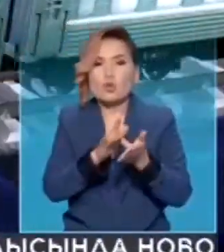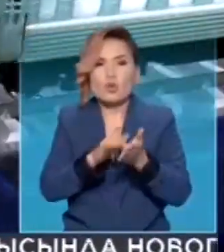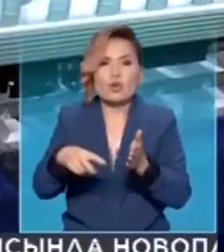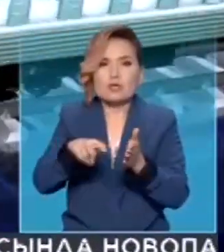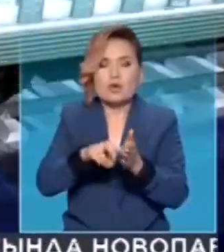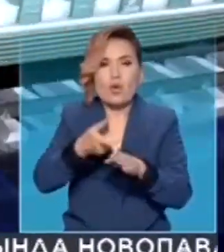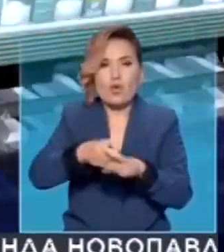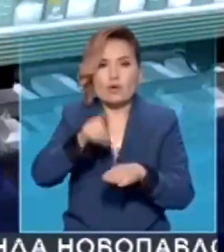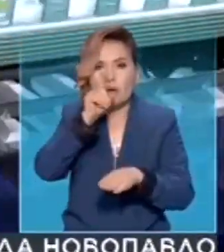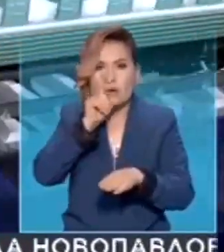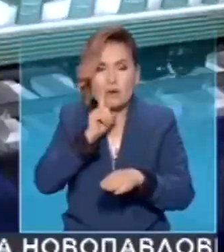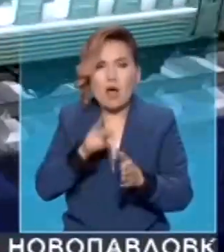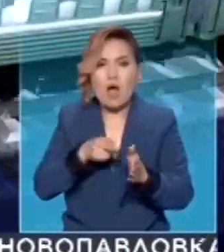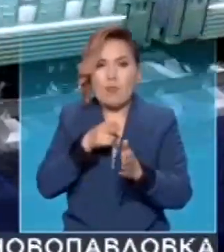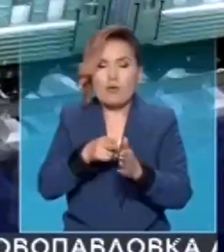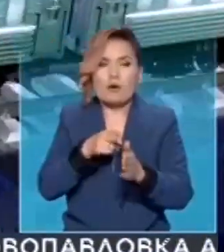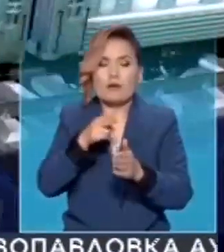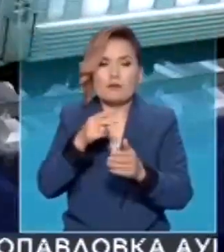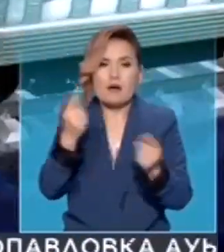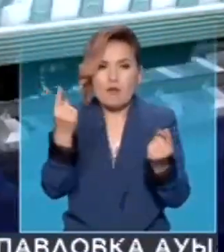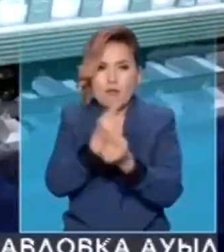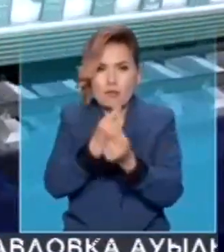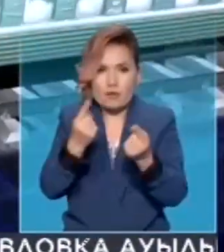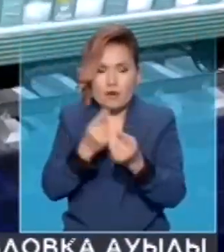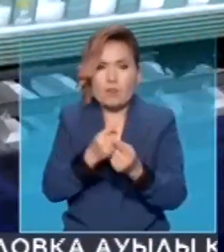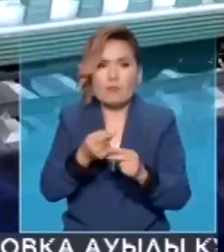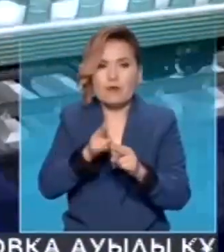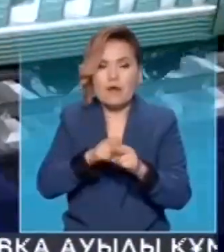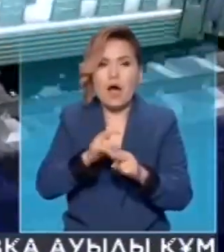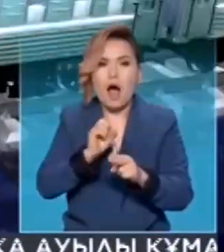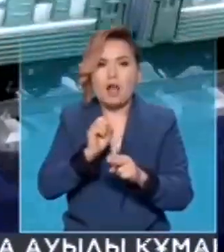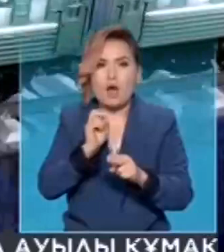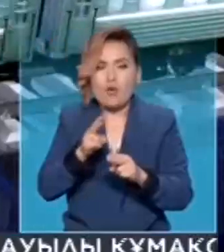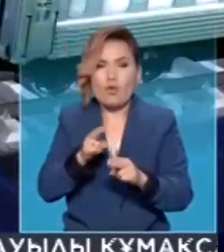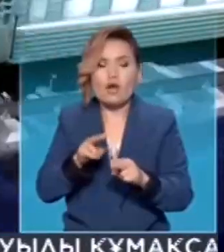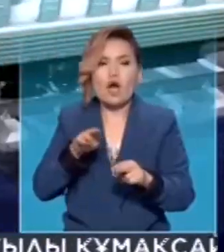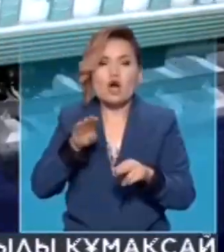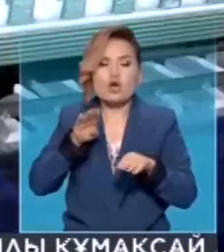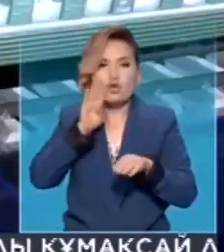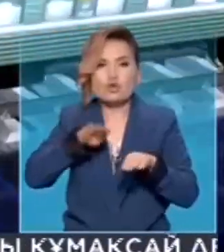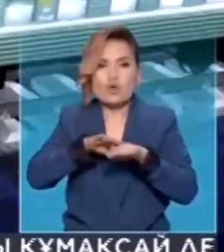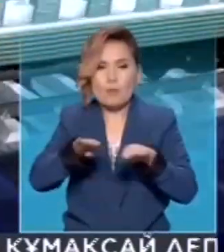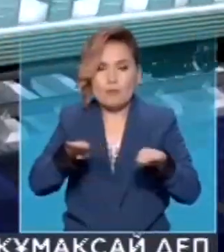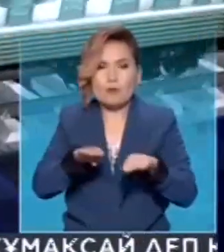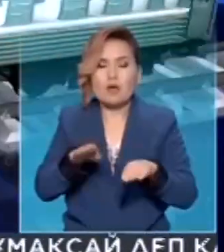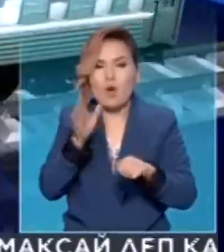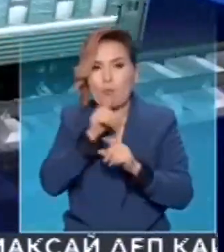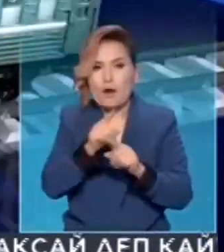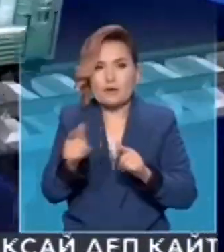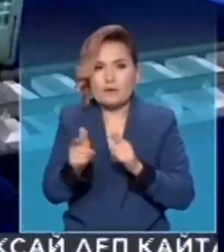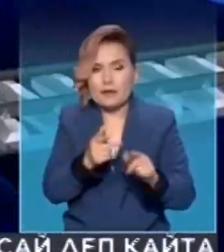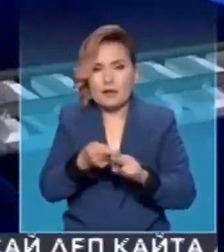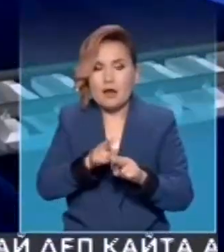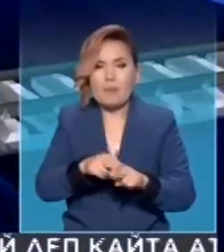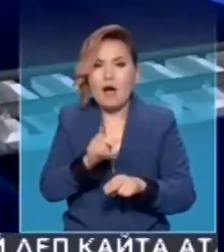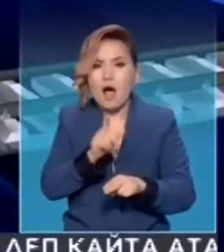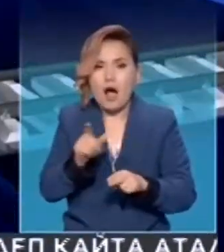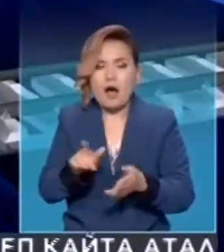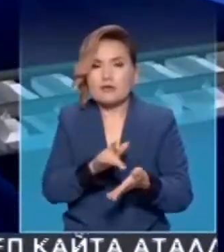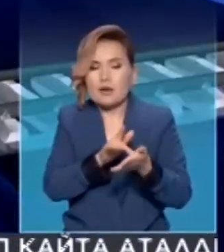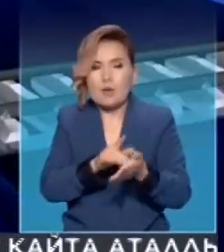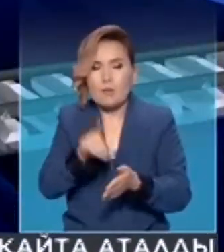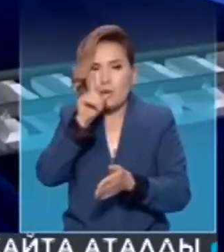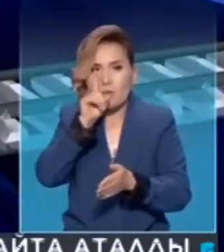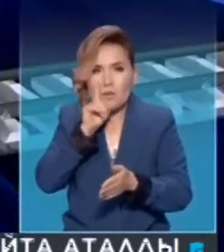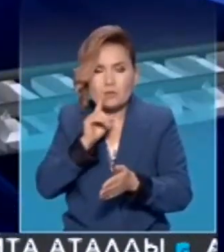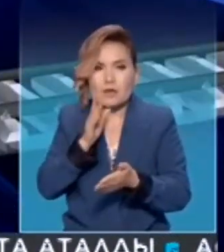дейді мамандар. Пойыз күнара жүреді. Қазір Алакөлде шомылу маусымына дайындық қыза түскен, демалушылар үшін жағдай жасалғанмен